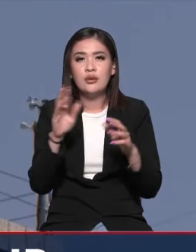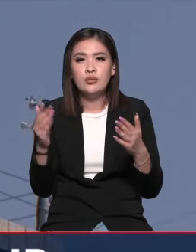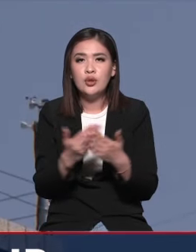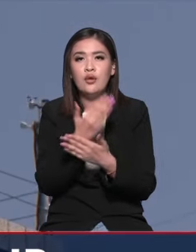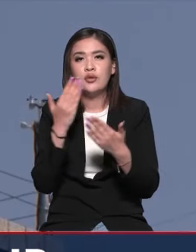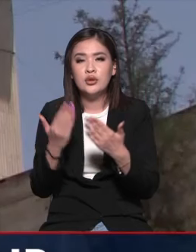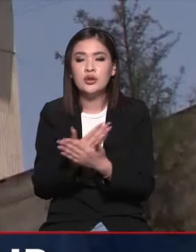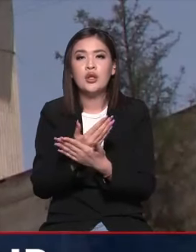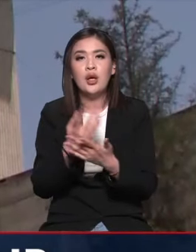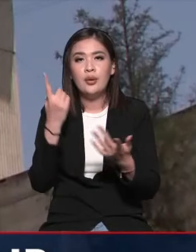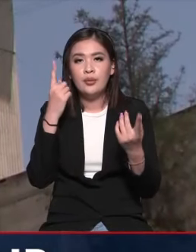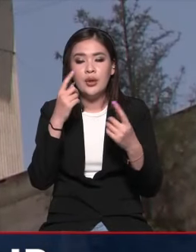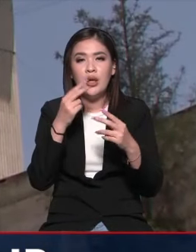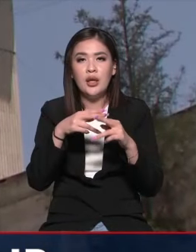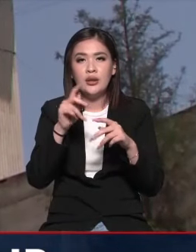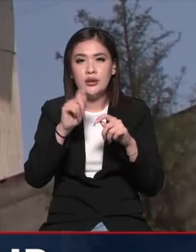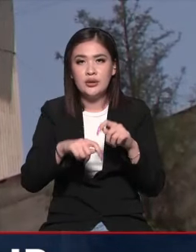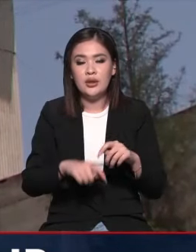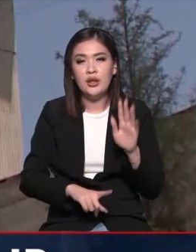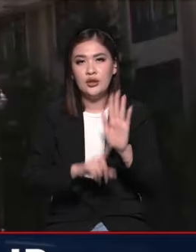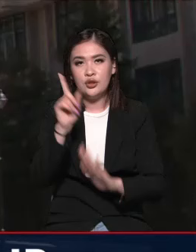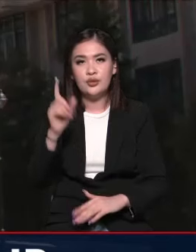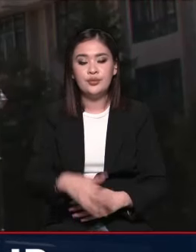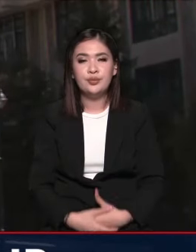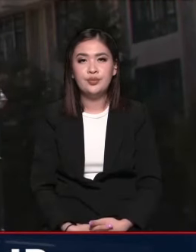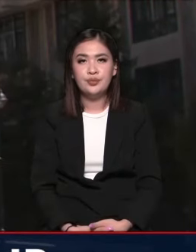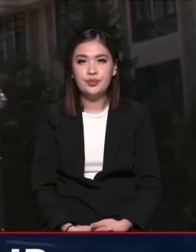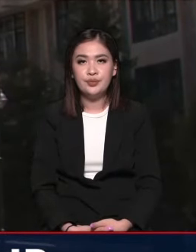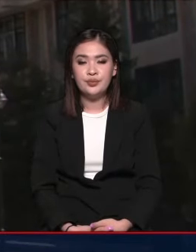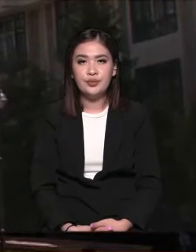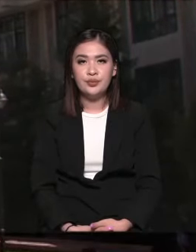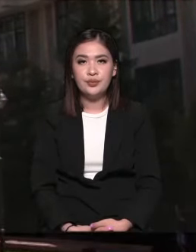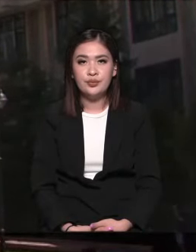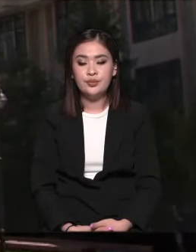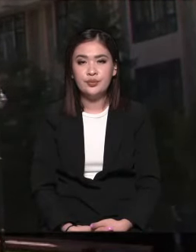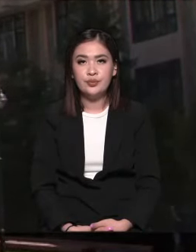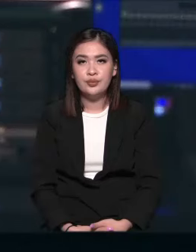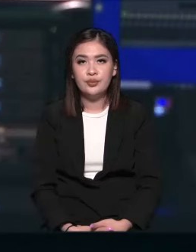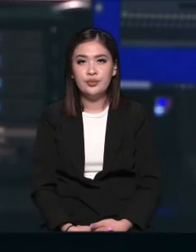жұлдыздардың атмосферасында зерттеуге кіріскен. Гүлзат Рымбай, Ерік Керімқұлов, Жібек жолы, Алматыдан.